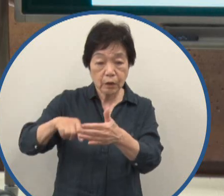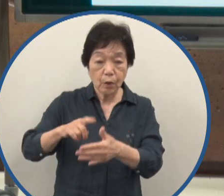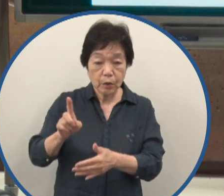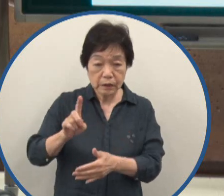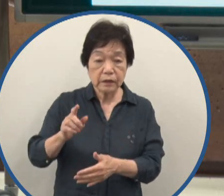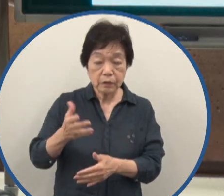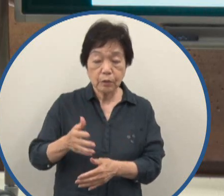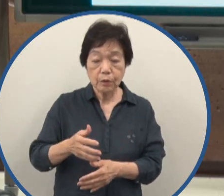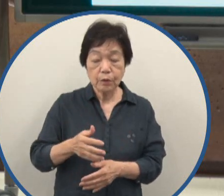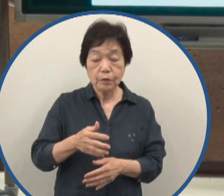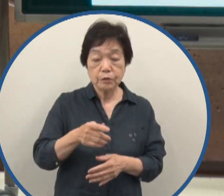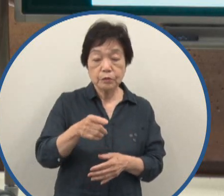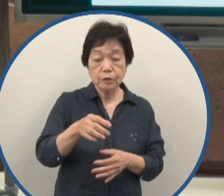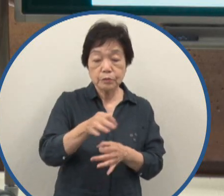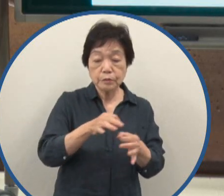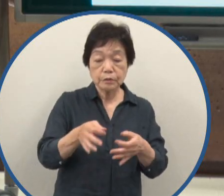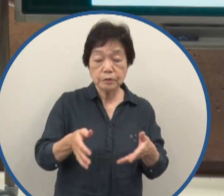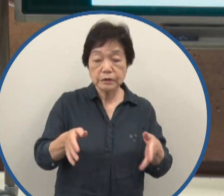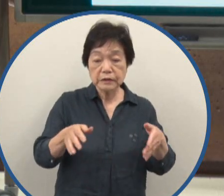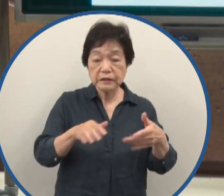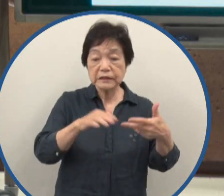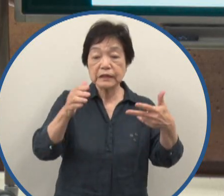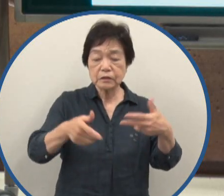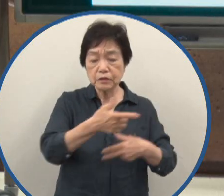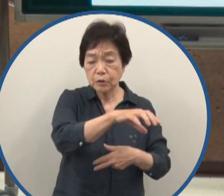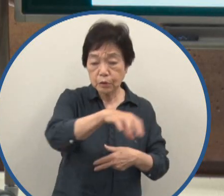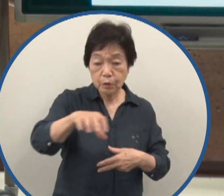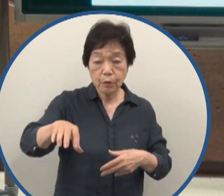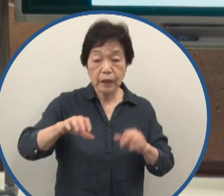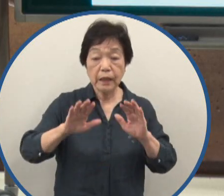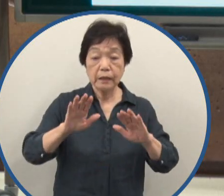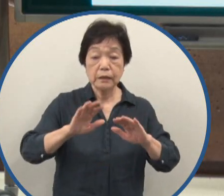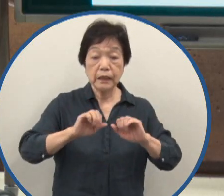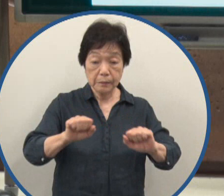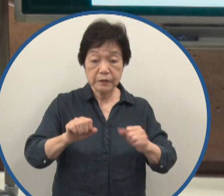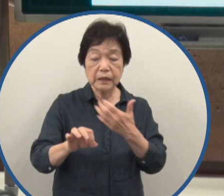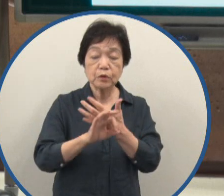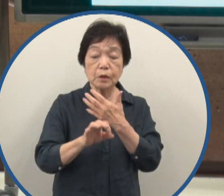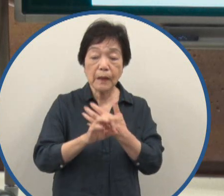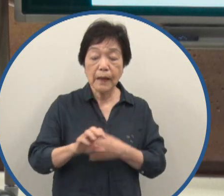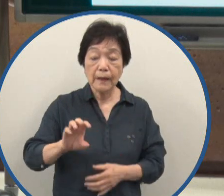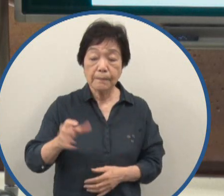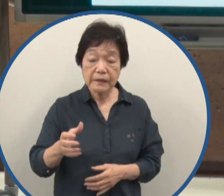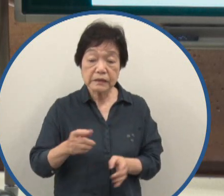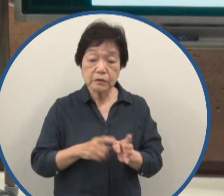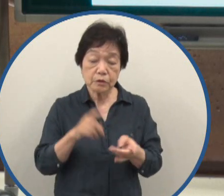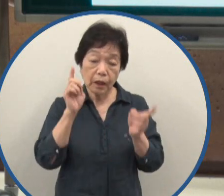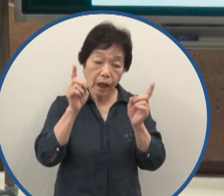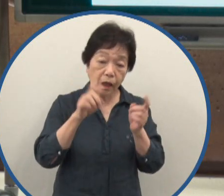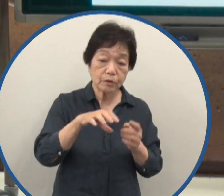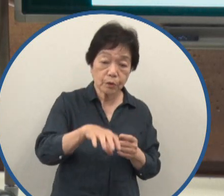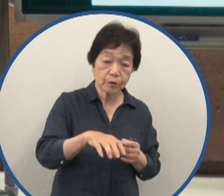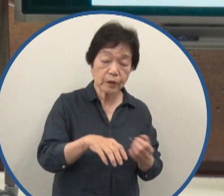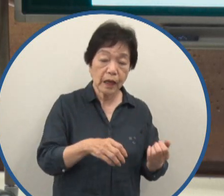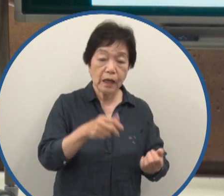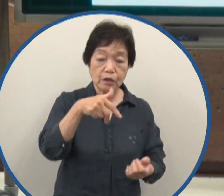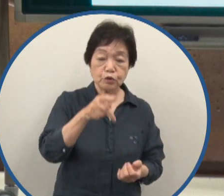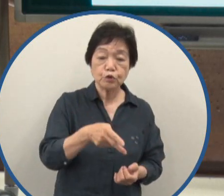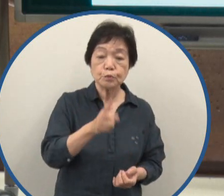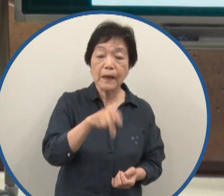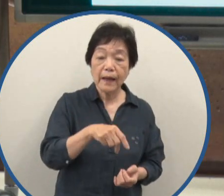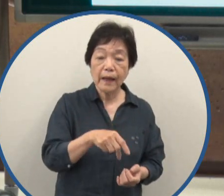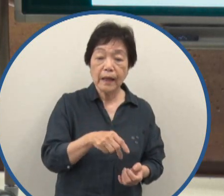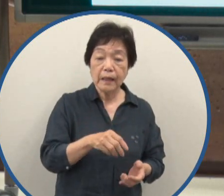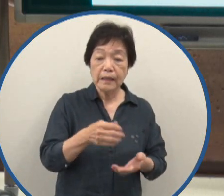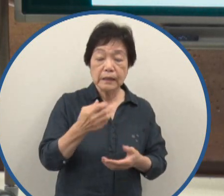まあ、商業施設は、まあ、各地でやっていると思うんですが、例えばこのパチンコ店の遊戯施設、あるいはこのスーパー銭湯といったサービス